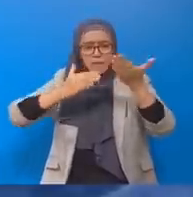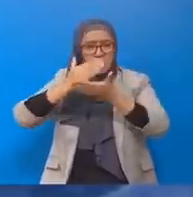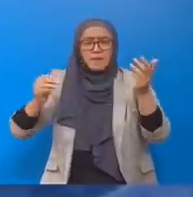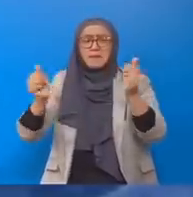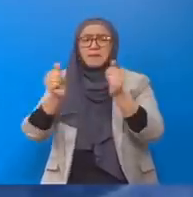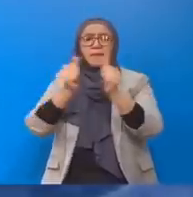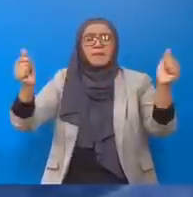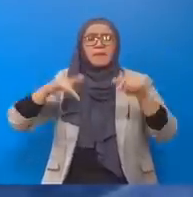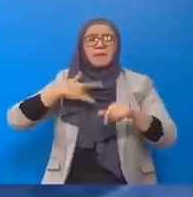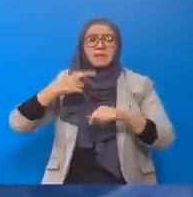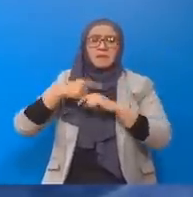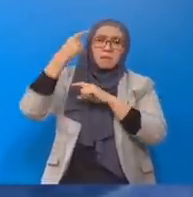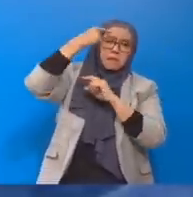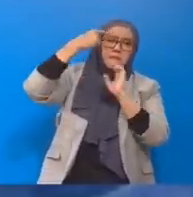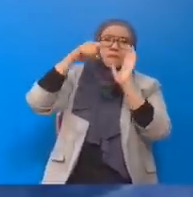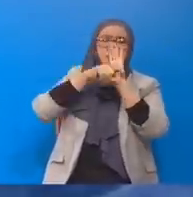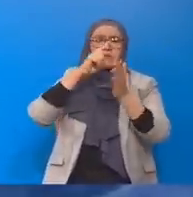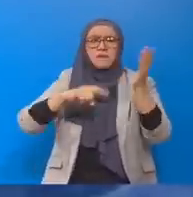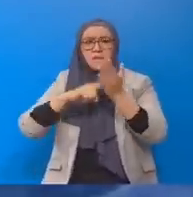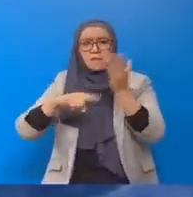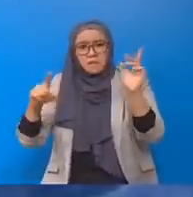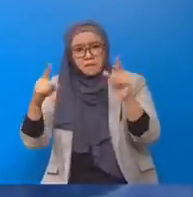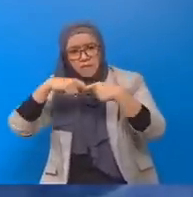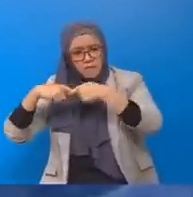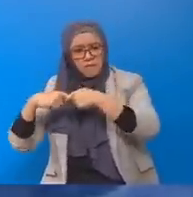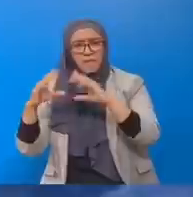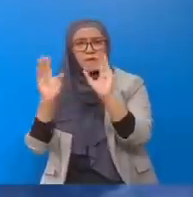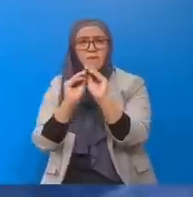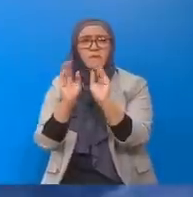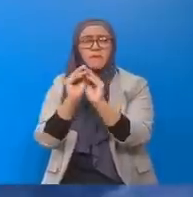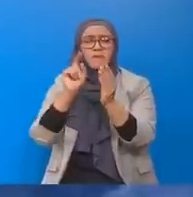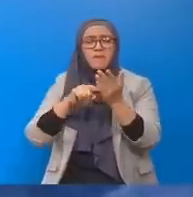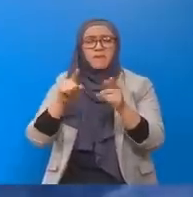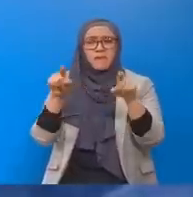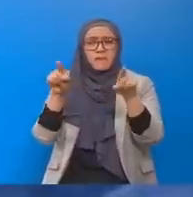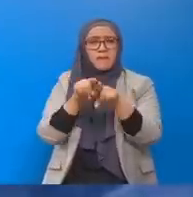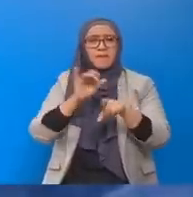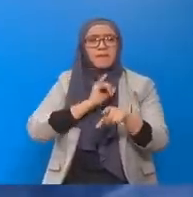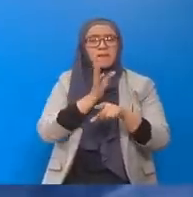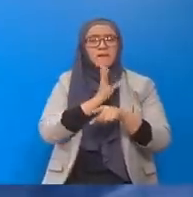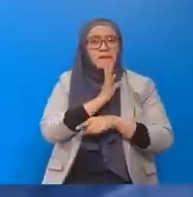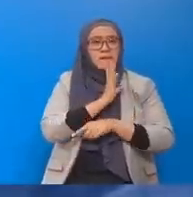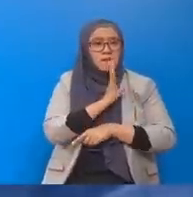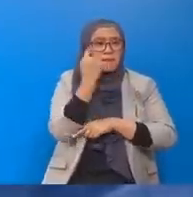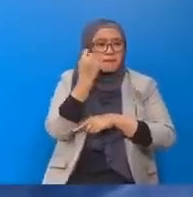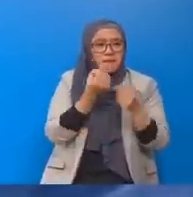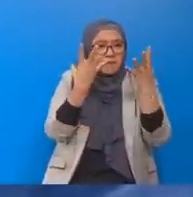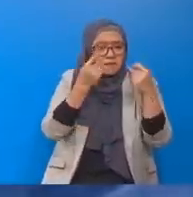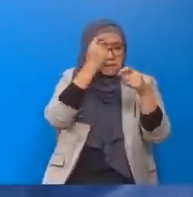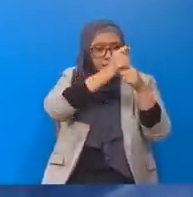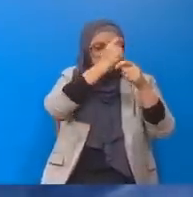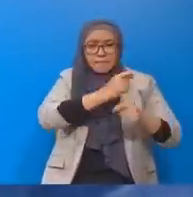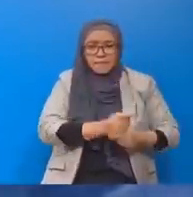langsung tidak ada prejudis terhadap bisa dengan ini sebagaimana Sesibuk beberapa ketetapan yang